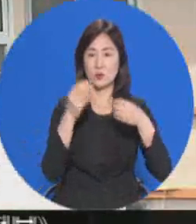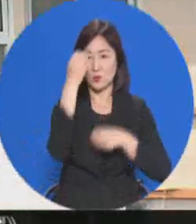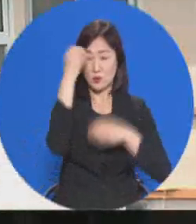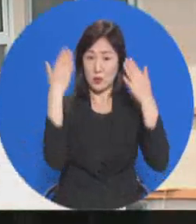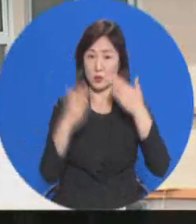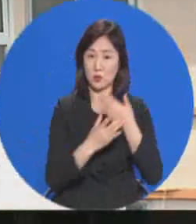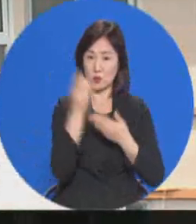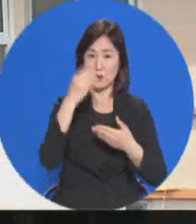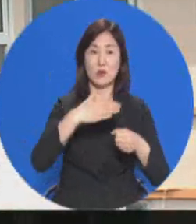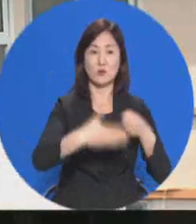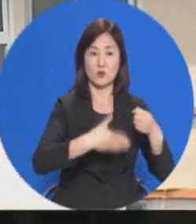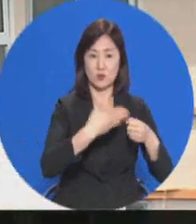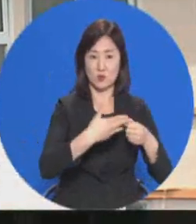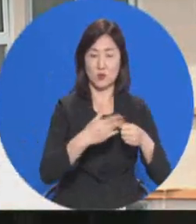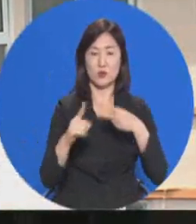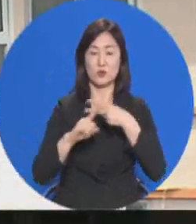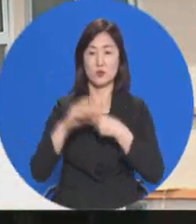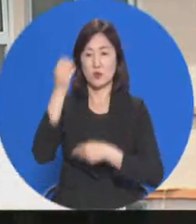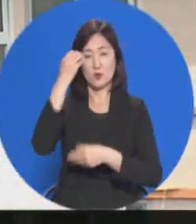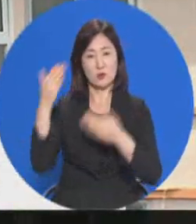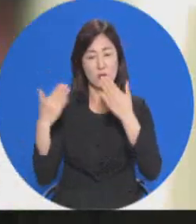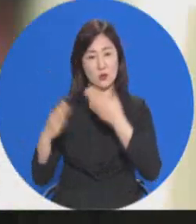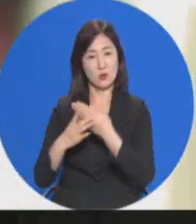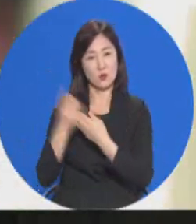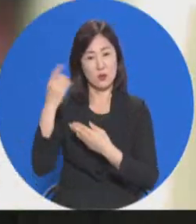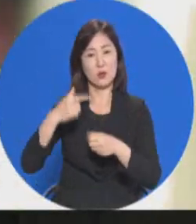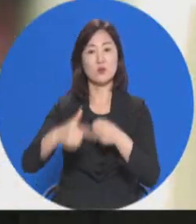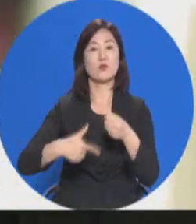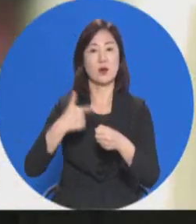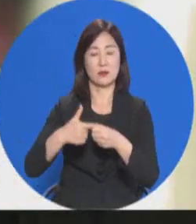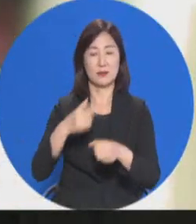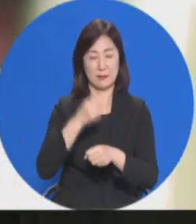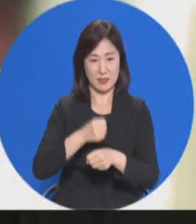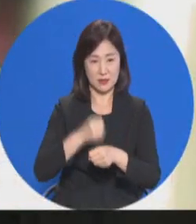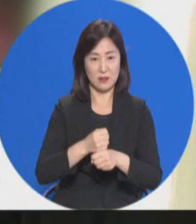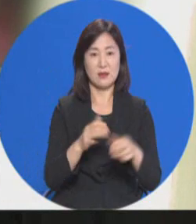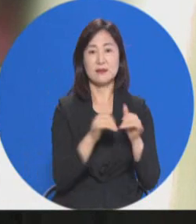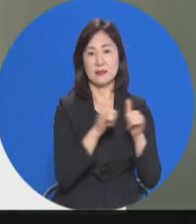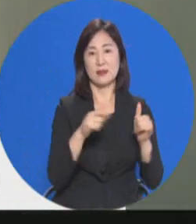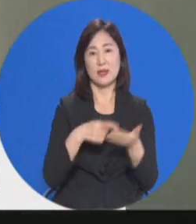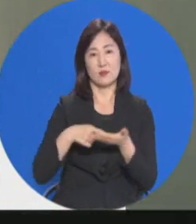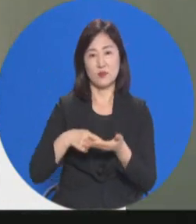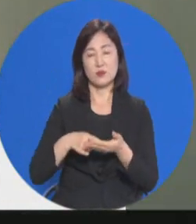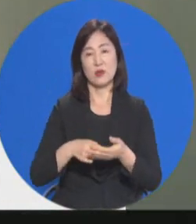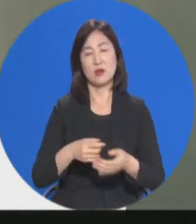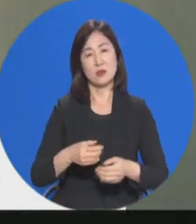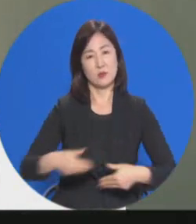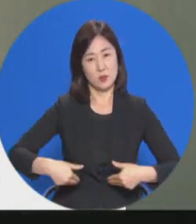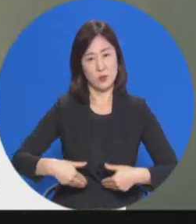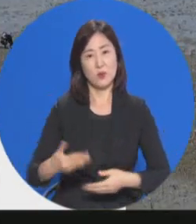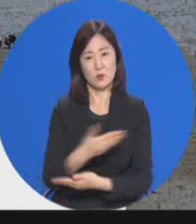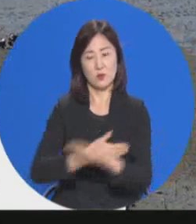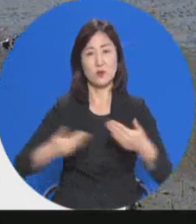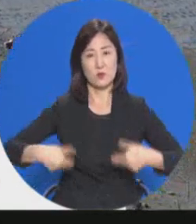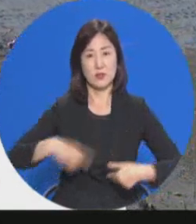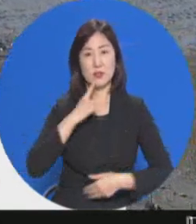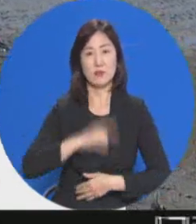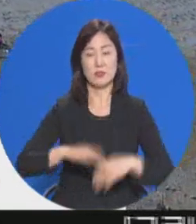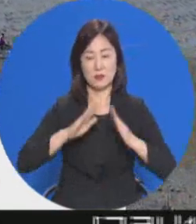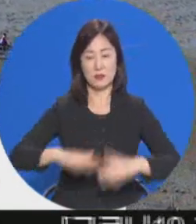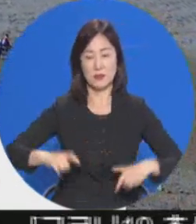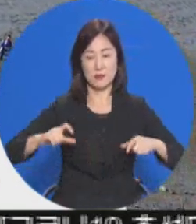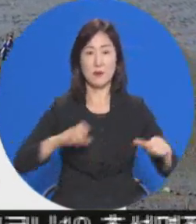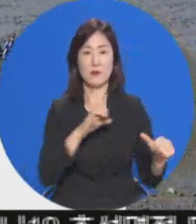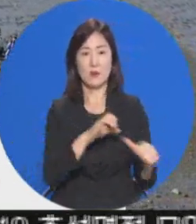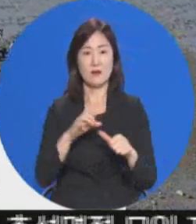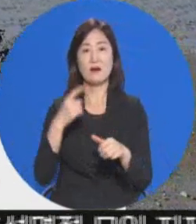9학년제, 중고등학교가 통합된 6학년제를 만들어 인적과 물적 자원을 공유하는 것이 골자입니다. 전남의 지역을